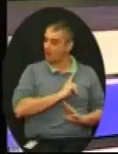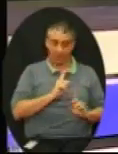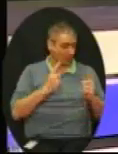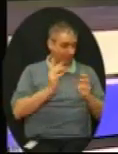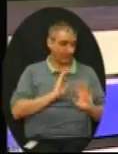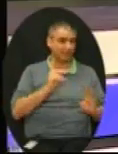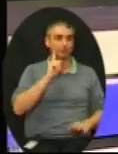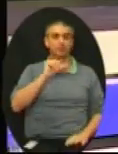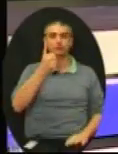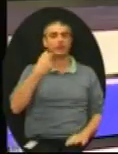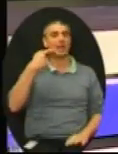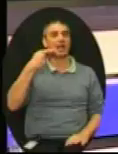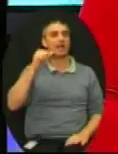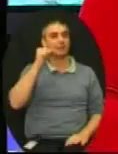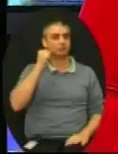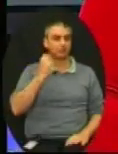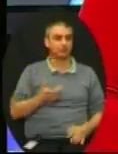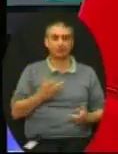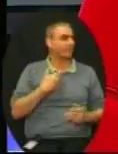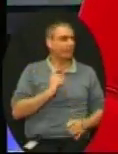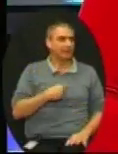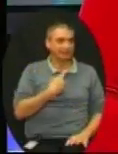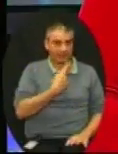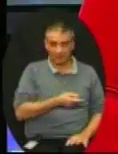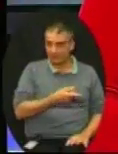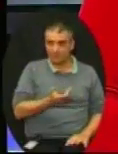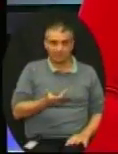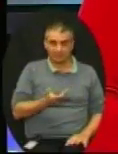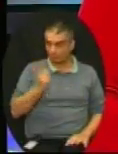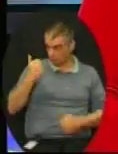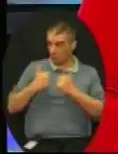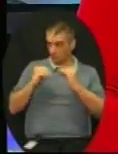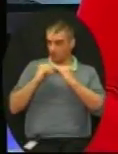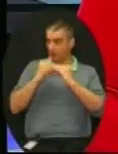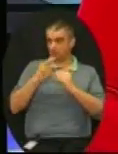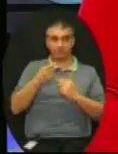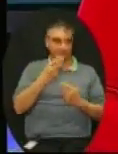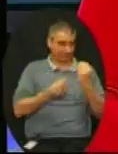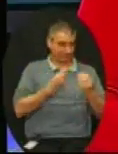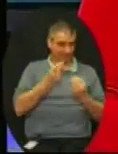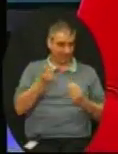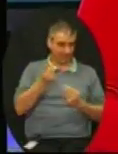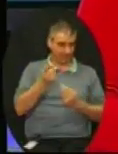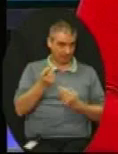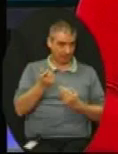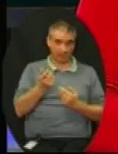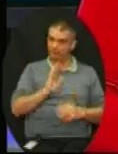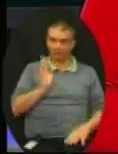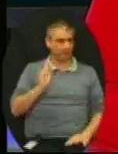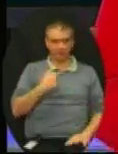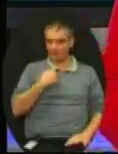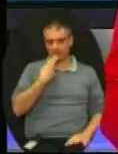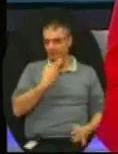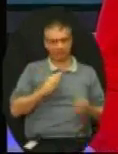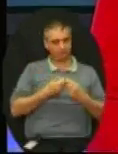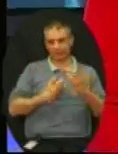הראשון, לא השם הראשון הוא גבי אשכנזי. ומה אני אמורה להגיד? האם הוא מועמד ראוי בעיניי לראשות המפלגה? אתה... לא,